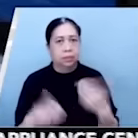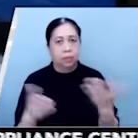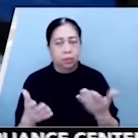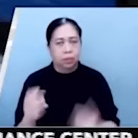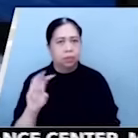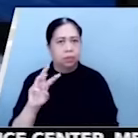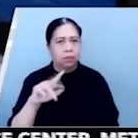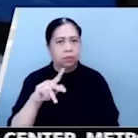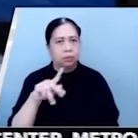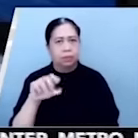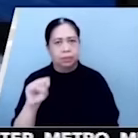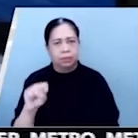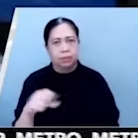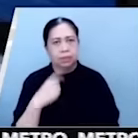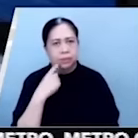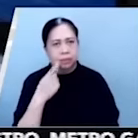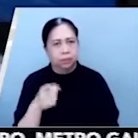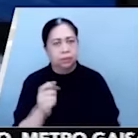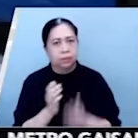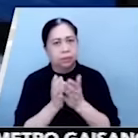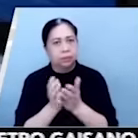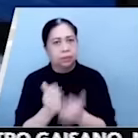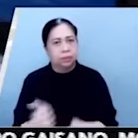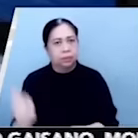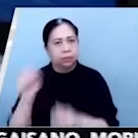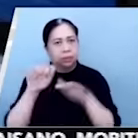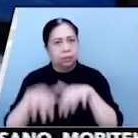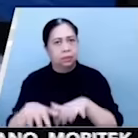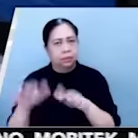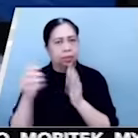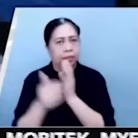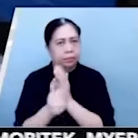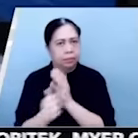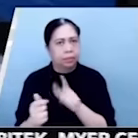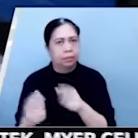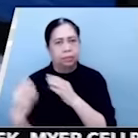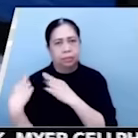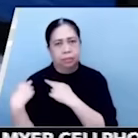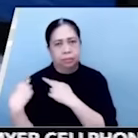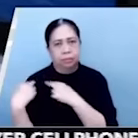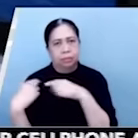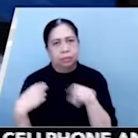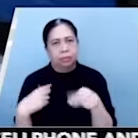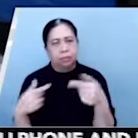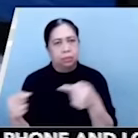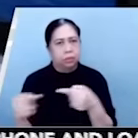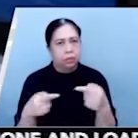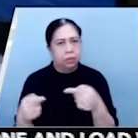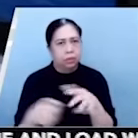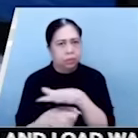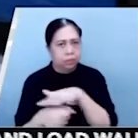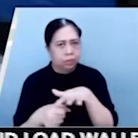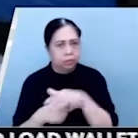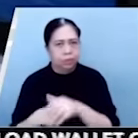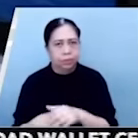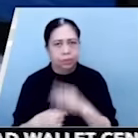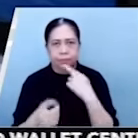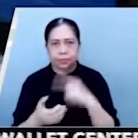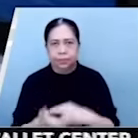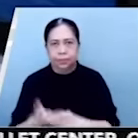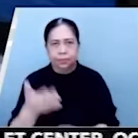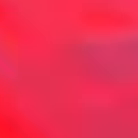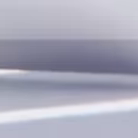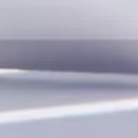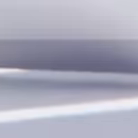May paalala rin ang isang maritime expert kaugnay sa obligasyon din ng Pilipinas sa tensyon sa pinag-aagawang teritoryo. Nakatutok si JP